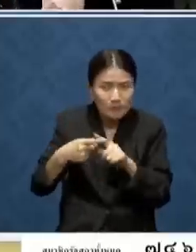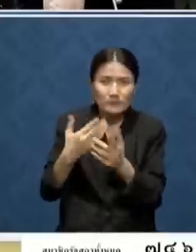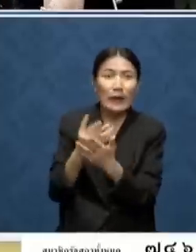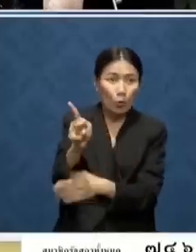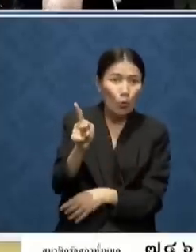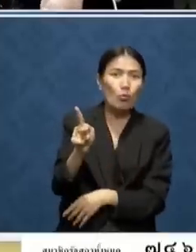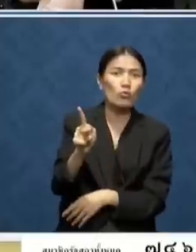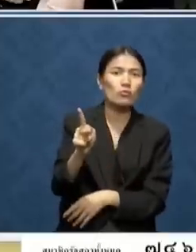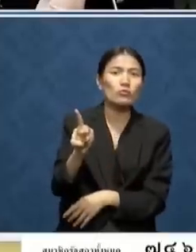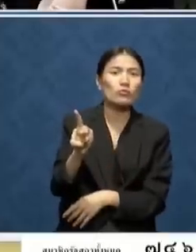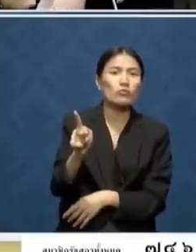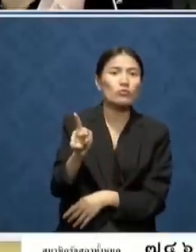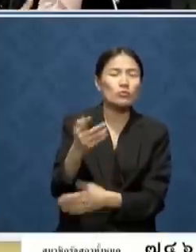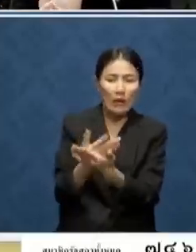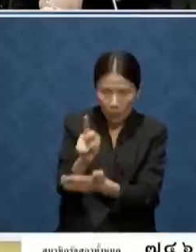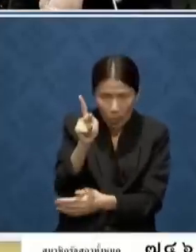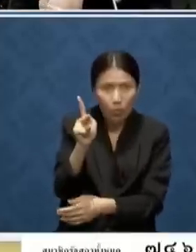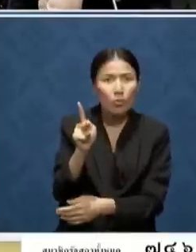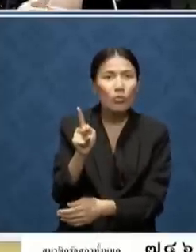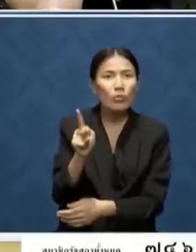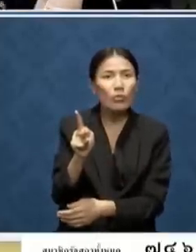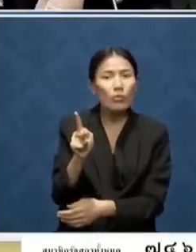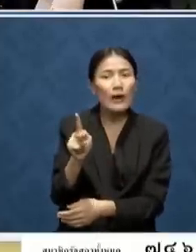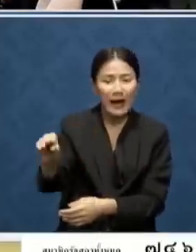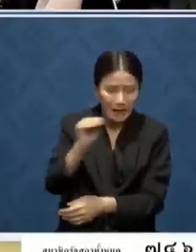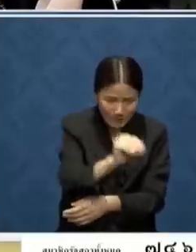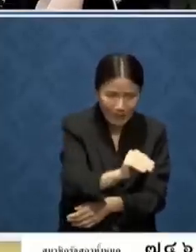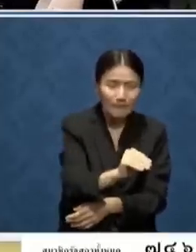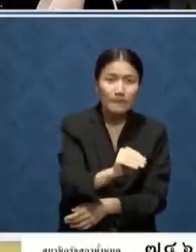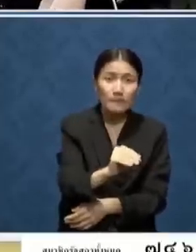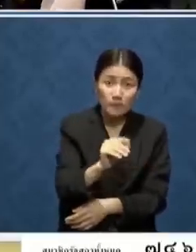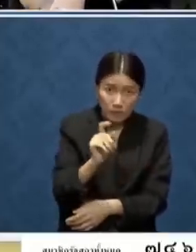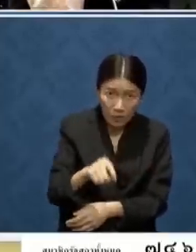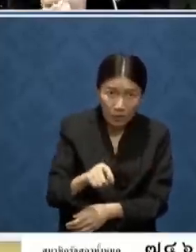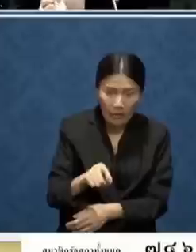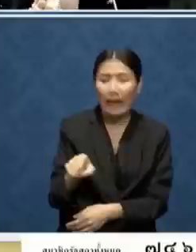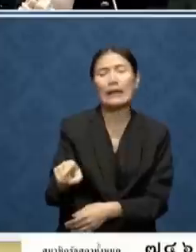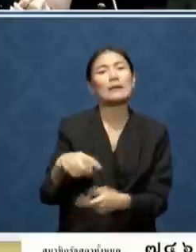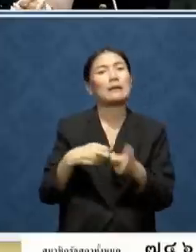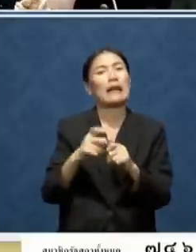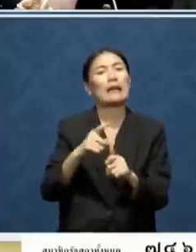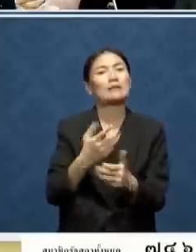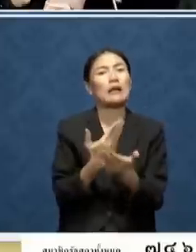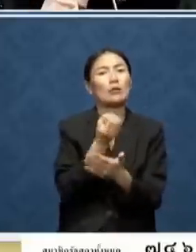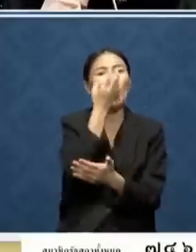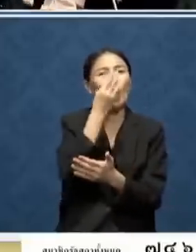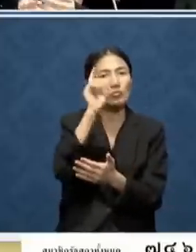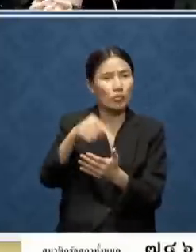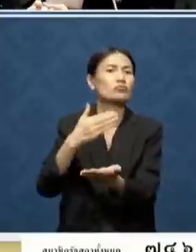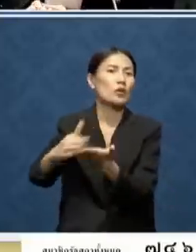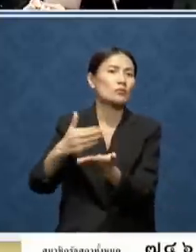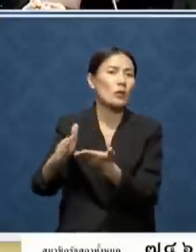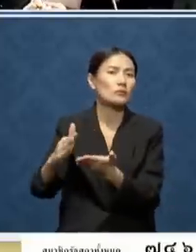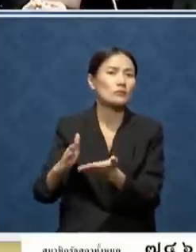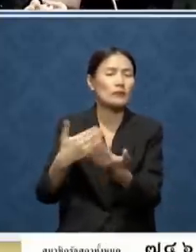ล่วงหน้ามาใช้กับโครงการนี้หรือไม่ซึ่งต้นทุนค่าเสียโอกาสก็คือค่าดอกเบี้ยนะคะที่จำเป็นที่จะต้องจ่ายก่อนหรือจะใช้